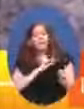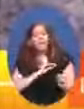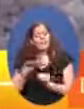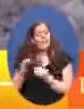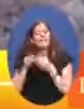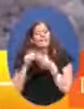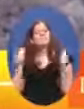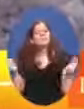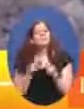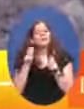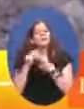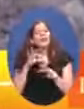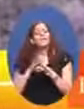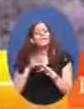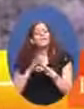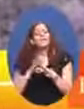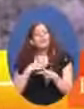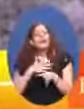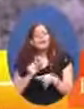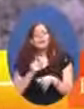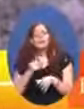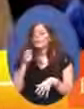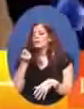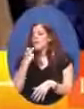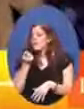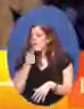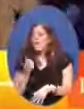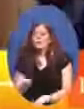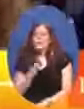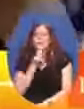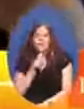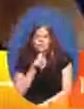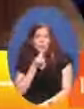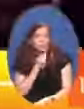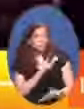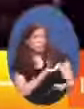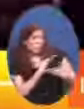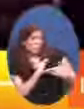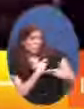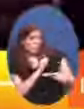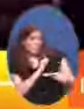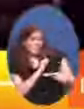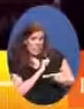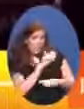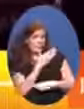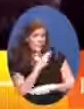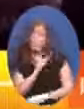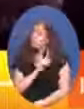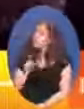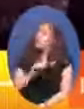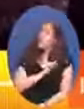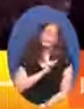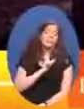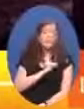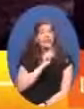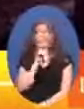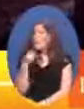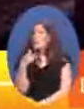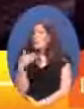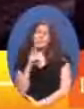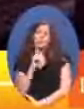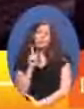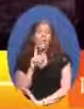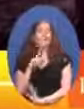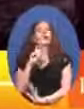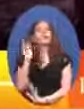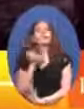ציוד רפואי, תרופות, מזון, מזון תינוקות. שאתם מקבלים מצהל או מהמדינה? לא מצהל ולא מהמדינה. אנחנו